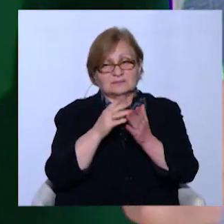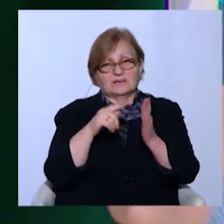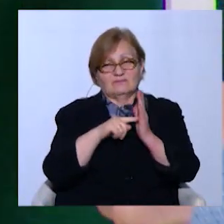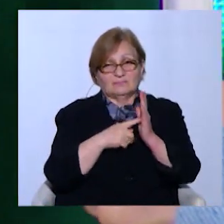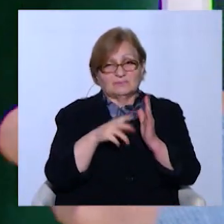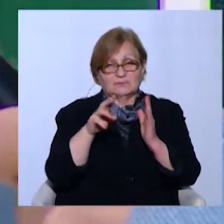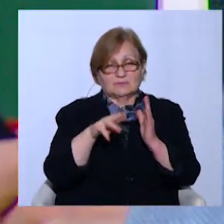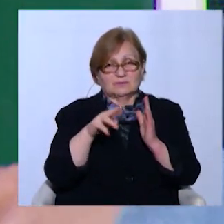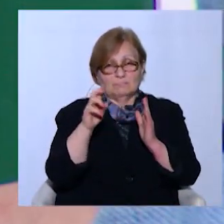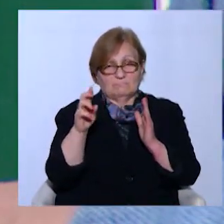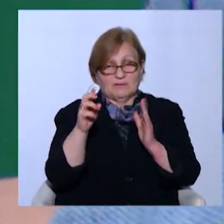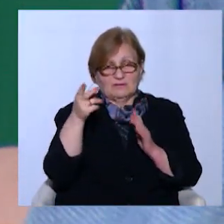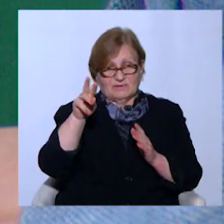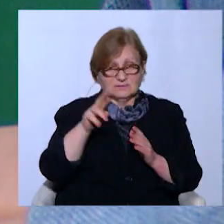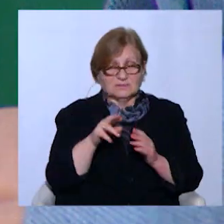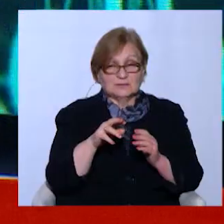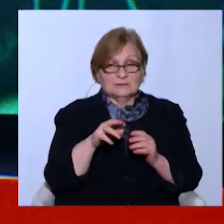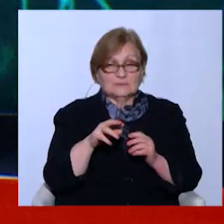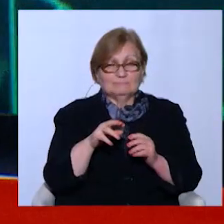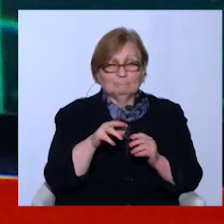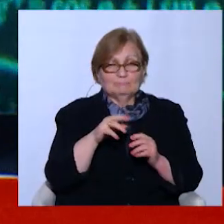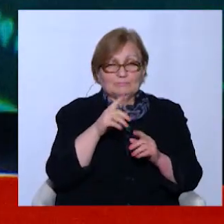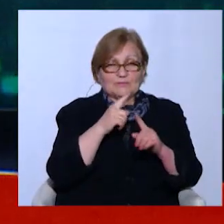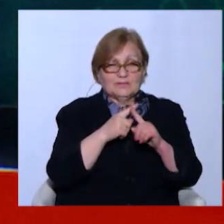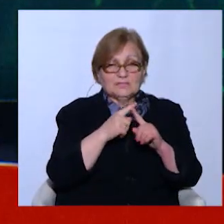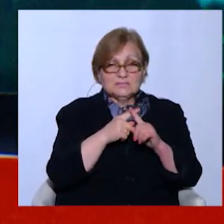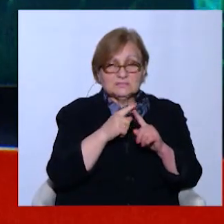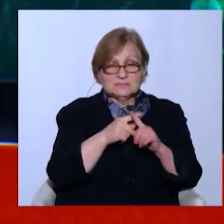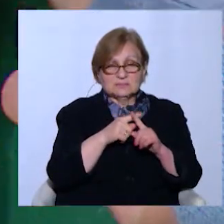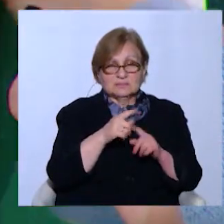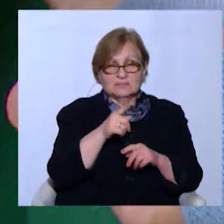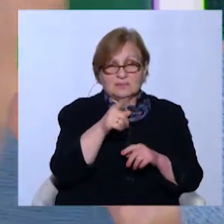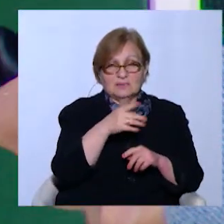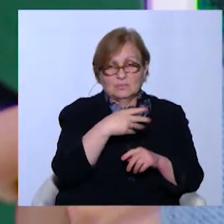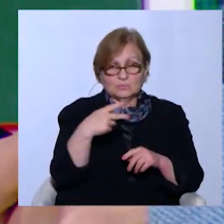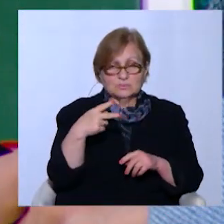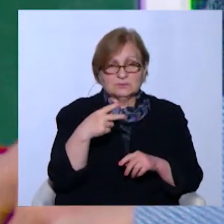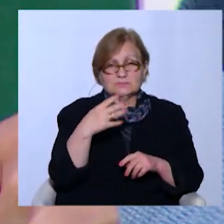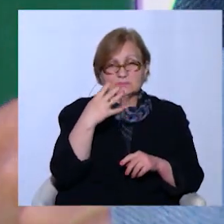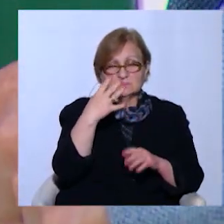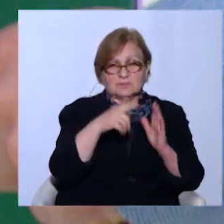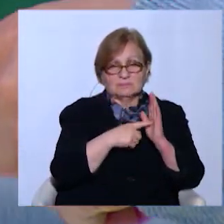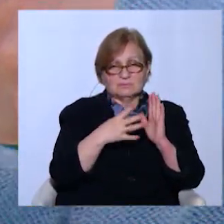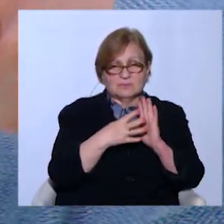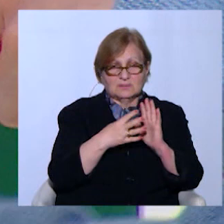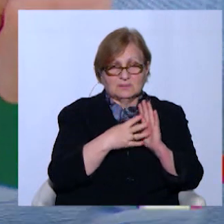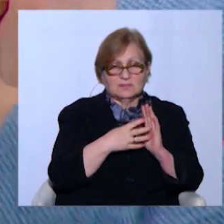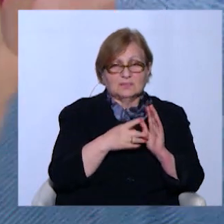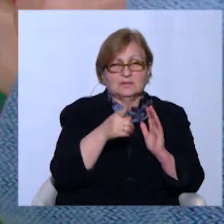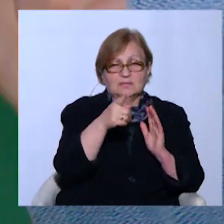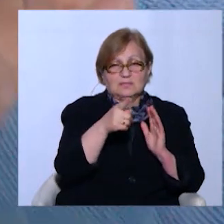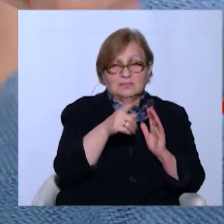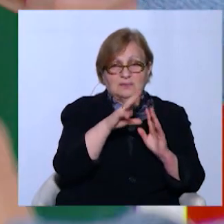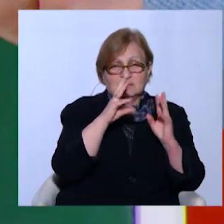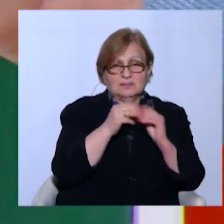DB-ზე. ესე იგი, CD არის x, x-ის კვადრატი უდრის 4 ჯერ 9-ს, x-ი უდრის ფესი 4 ჯერ 9-დან და